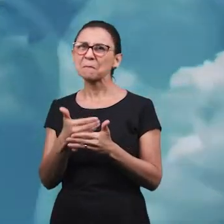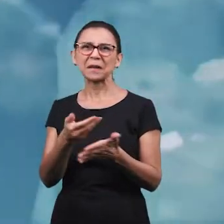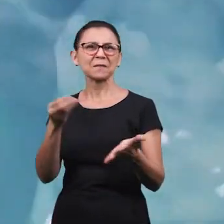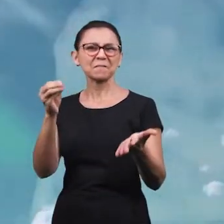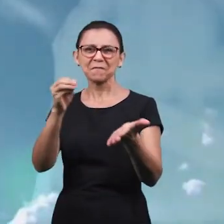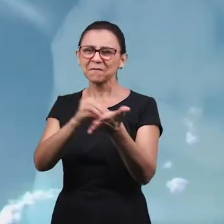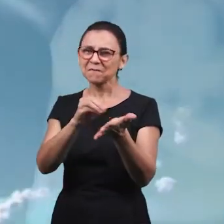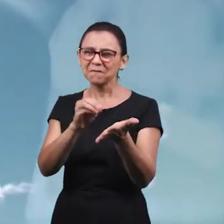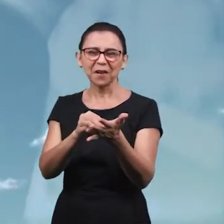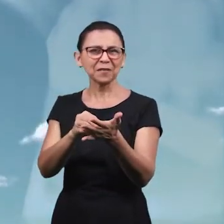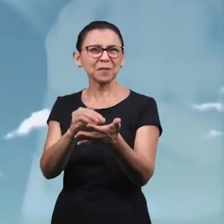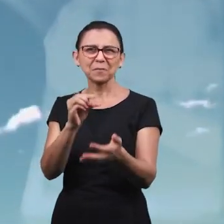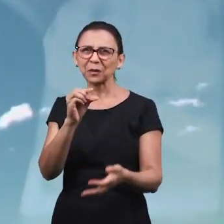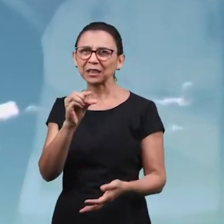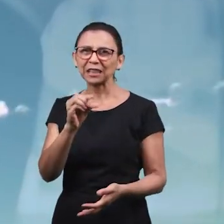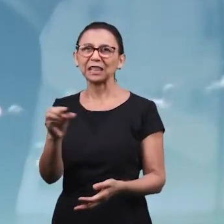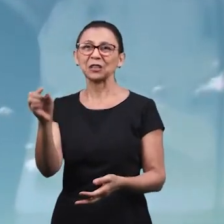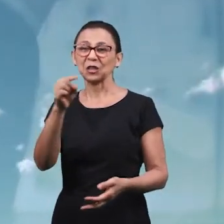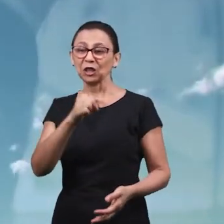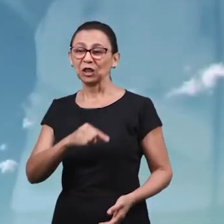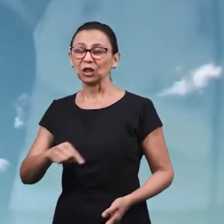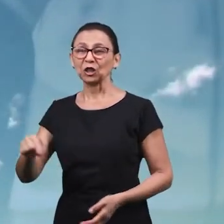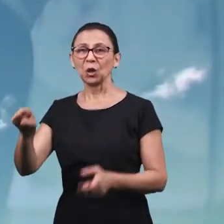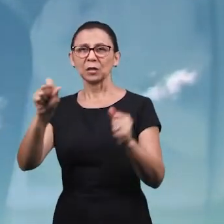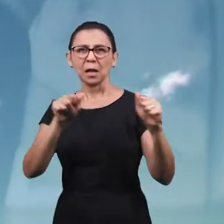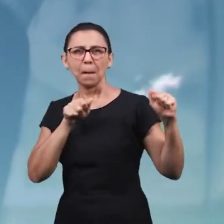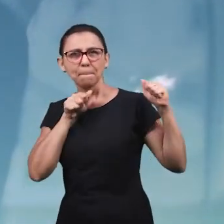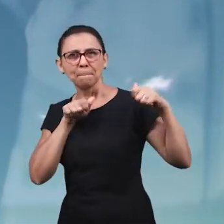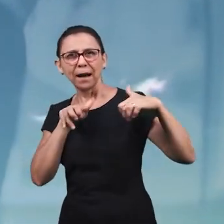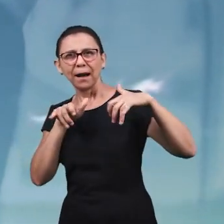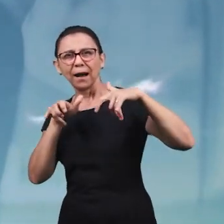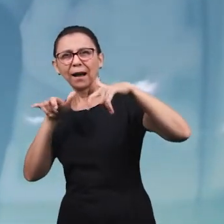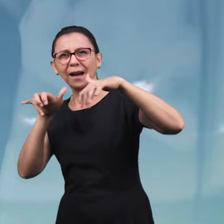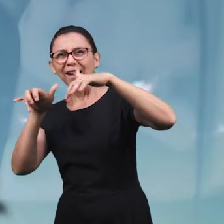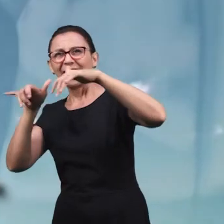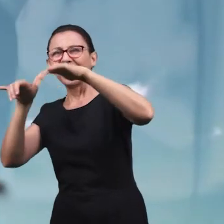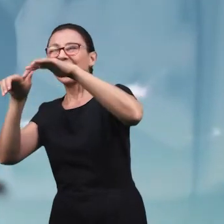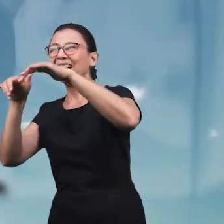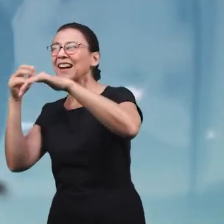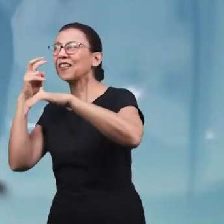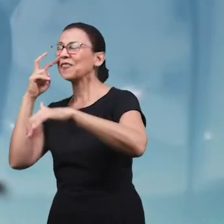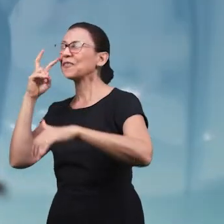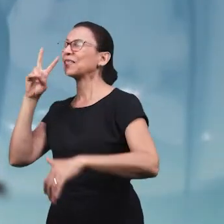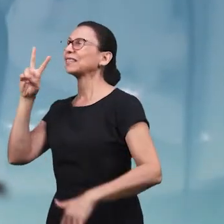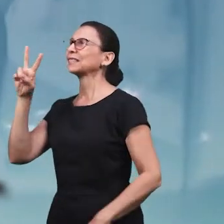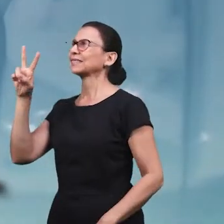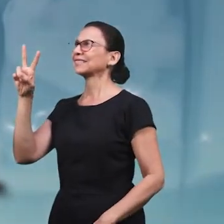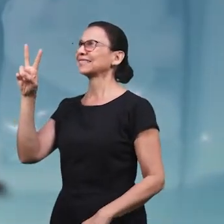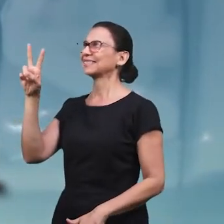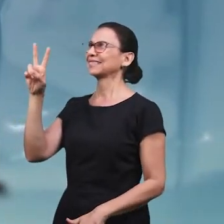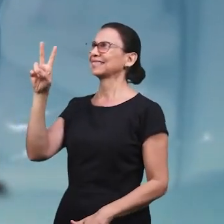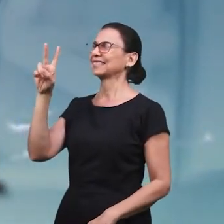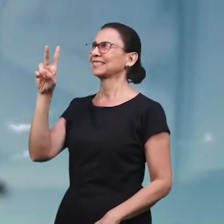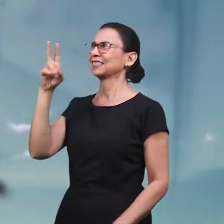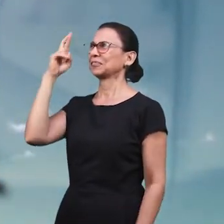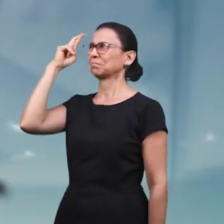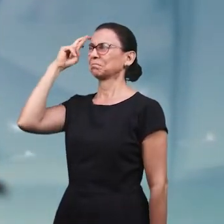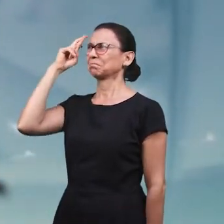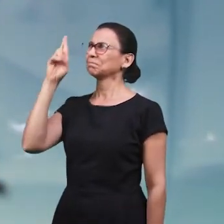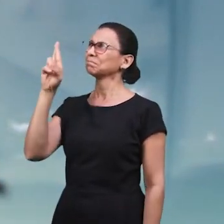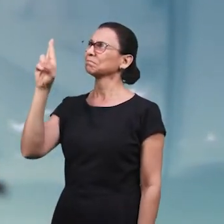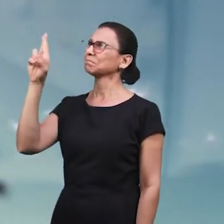Вскоре придет Иисус Христос, и мы взойдем вместе с Ним. Мы увидим Господа нашего.